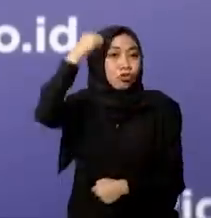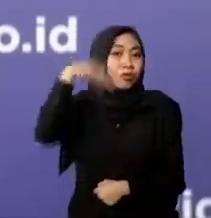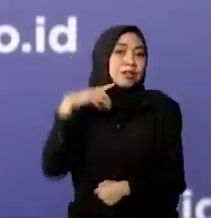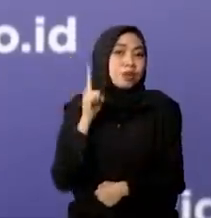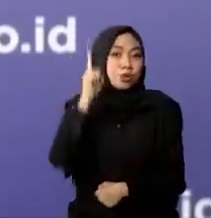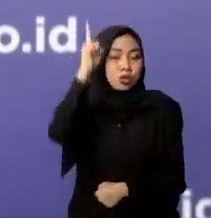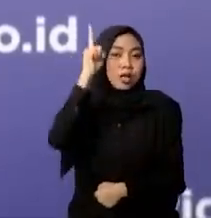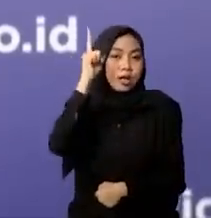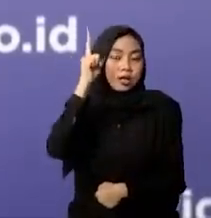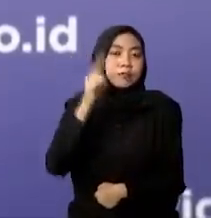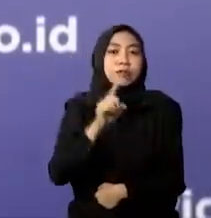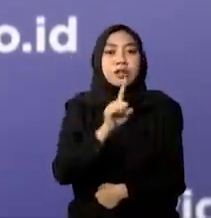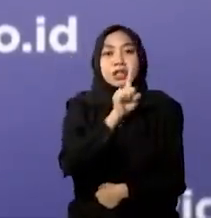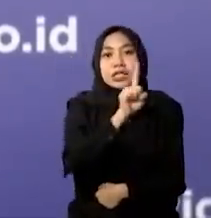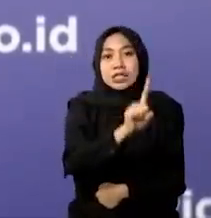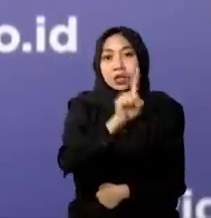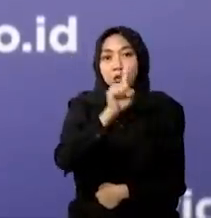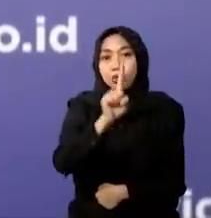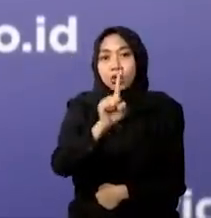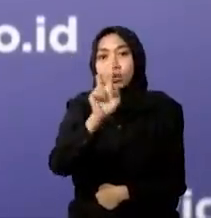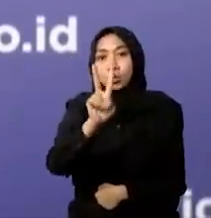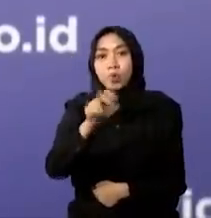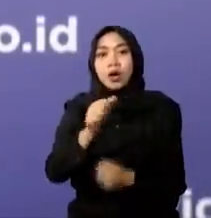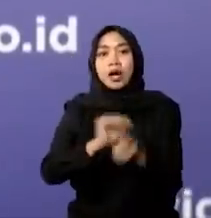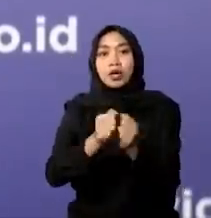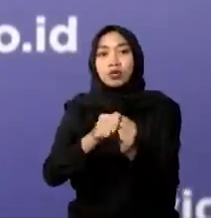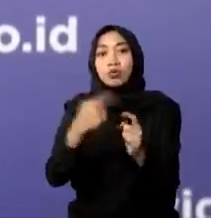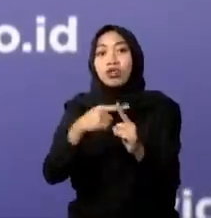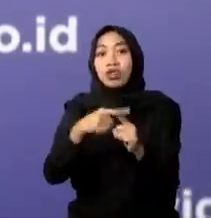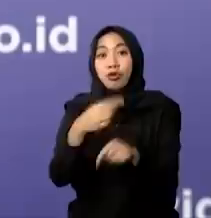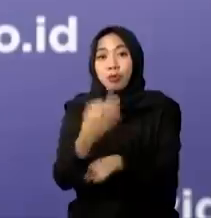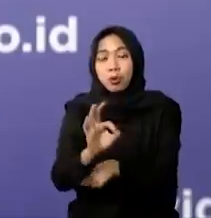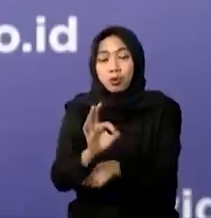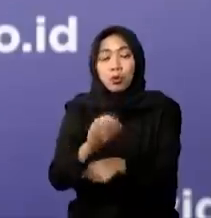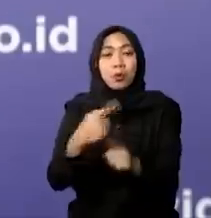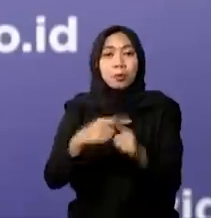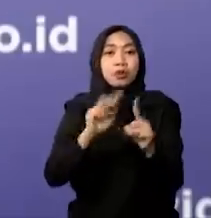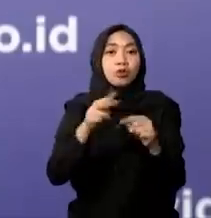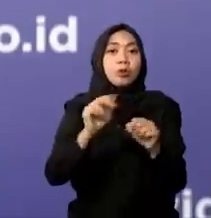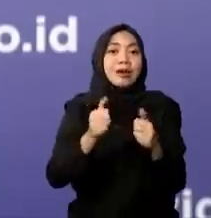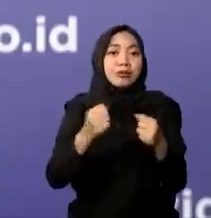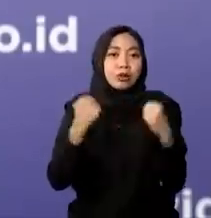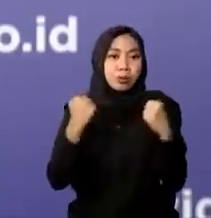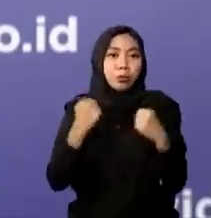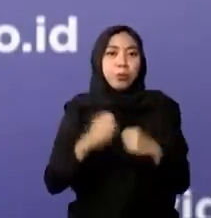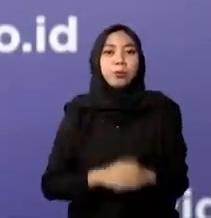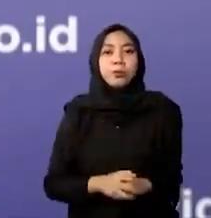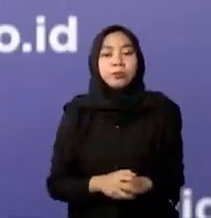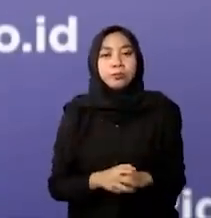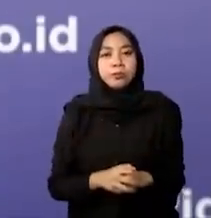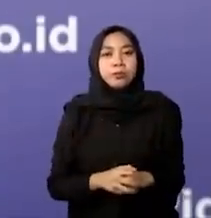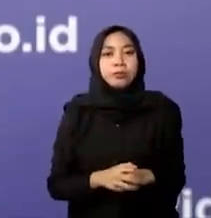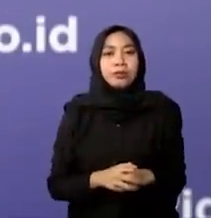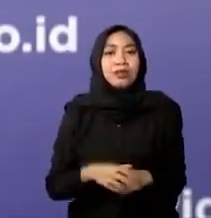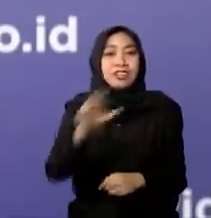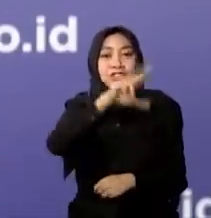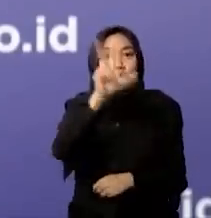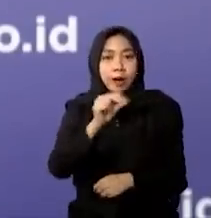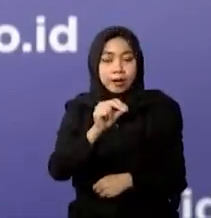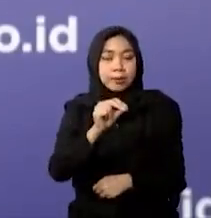Utara 112 kasus baru dan 12 sembuh Jawa